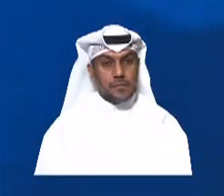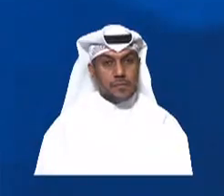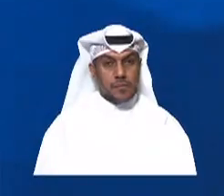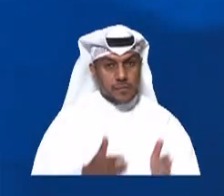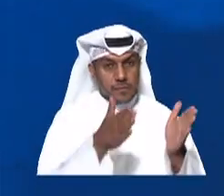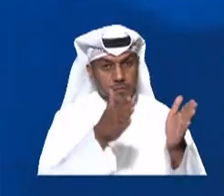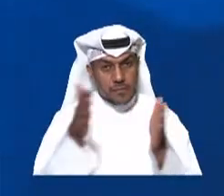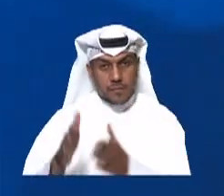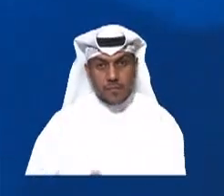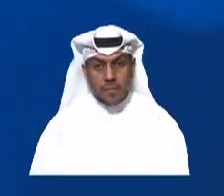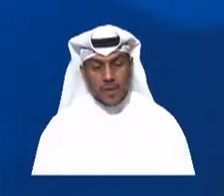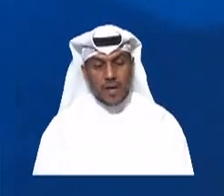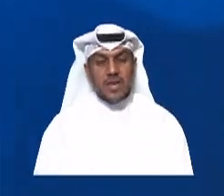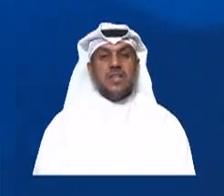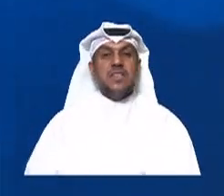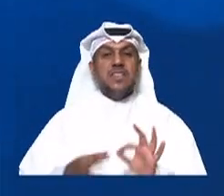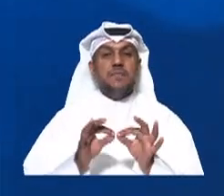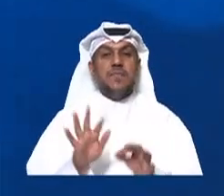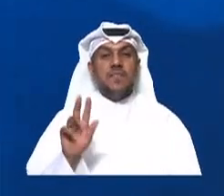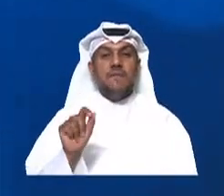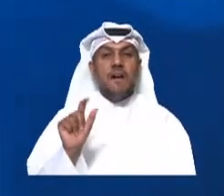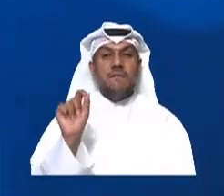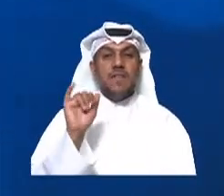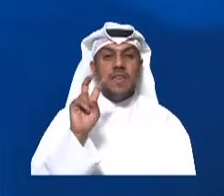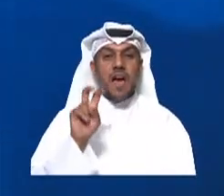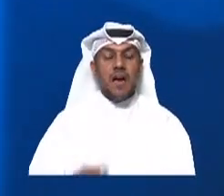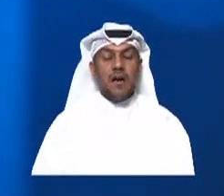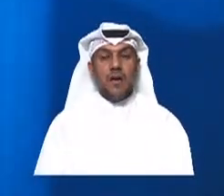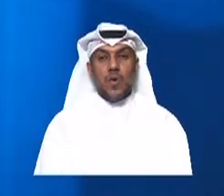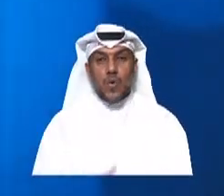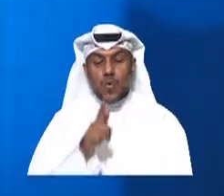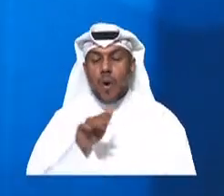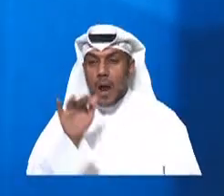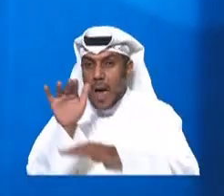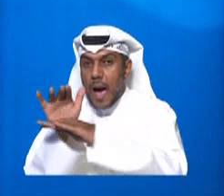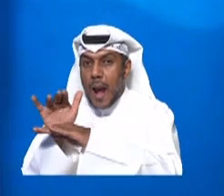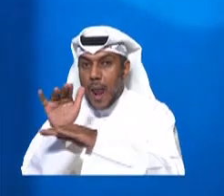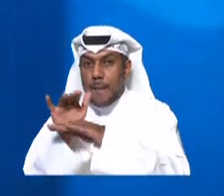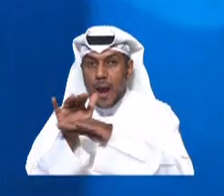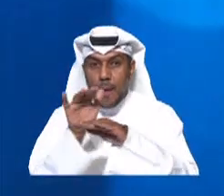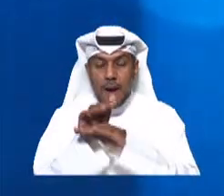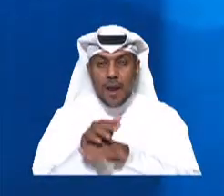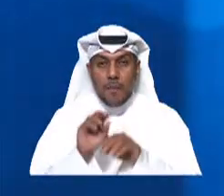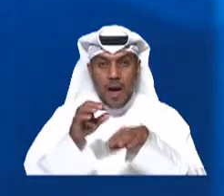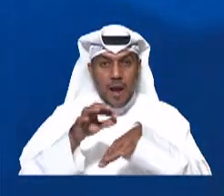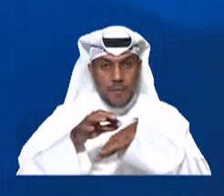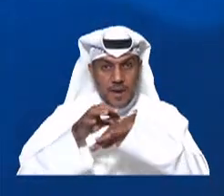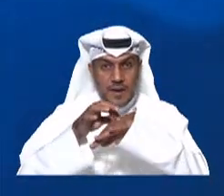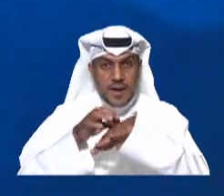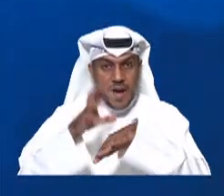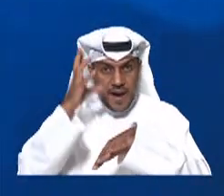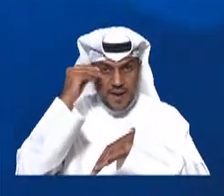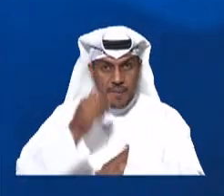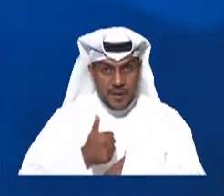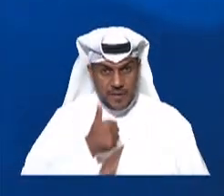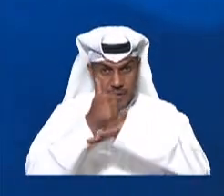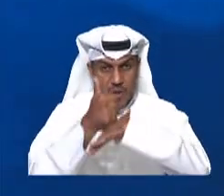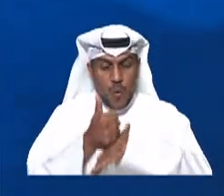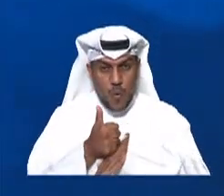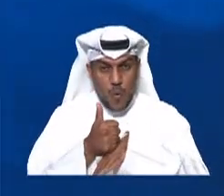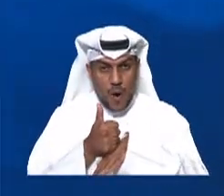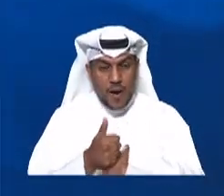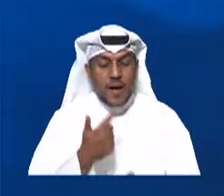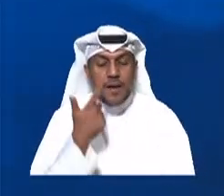أقامت جمعية الشفافية الكويتية دورة توعوية للمتطوعين الذين سيشاركون بمراقبة انتخابات مجلس الأمة